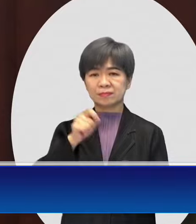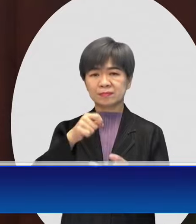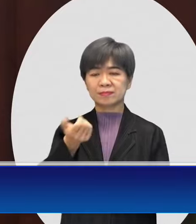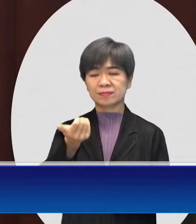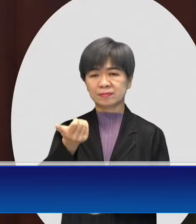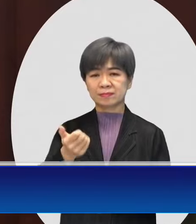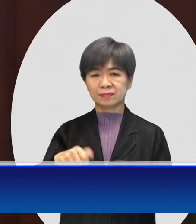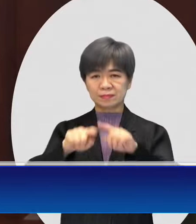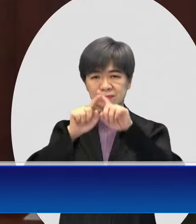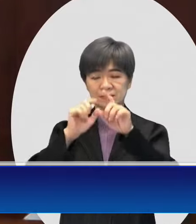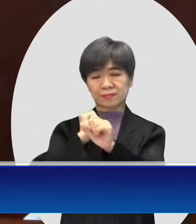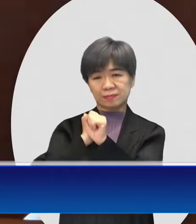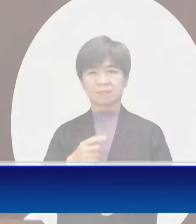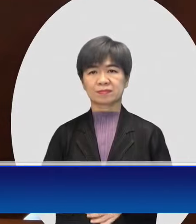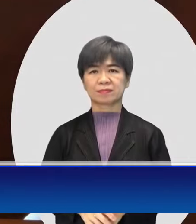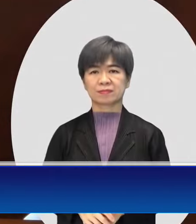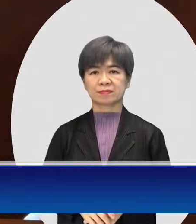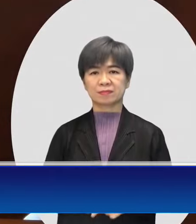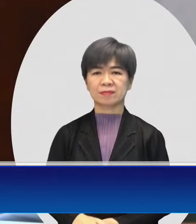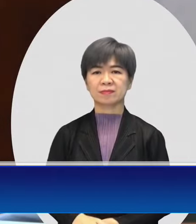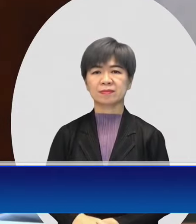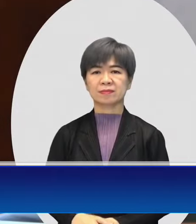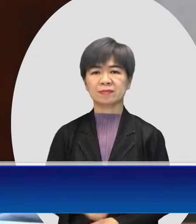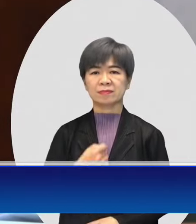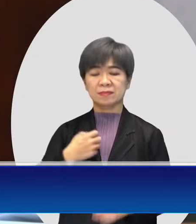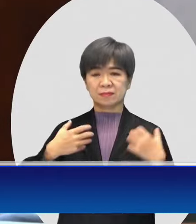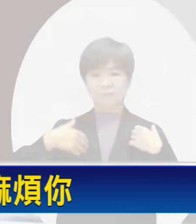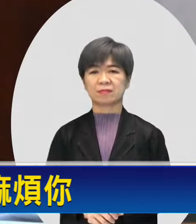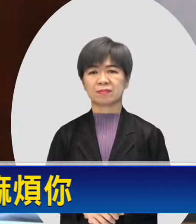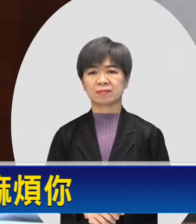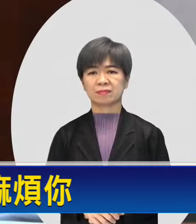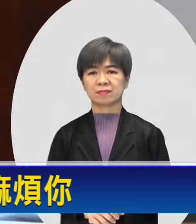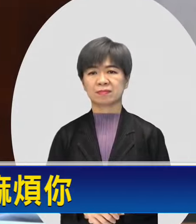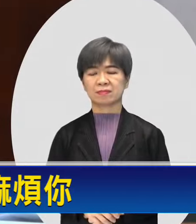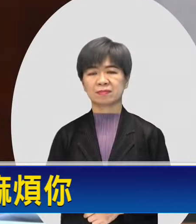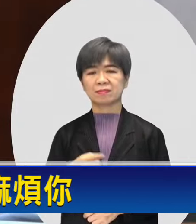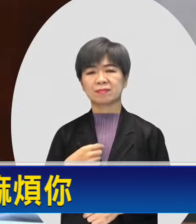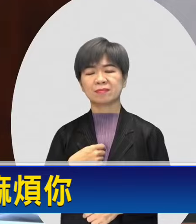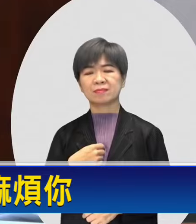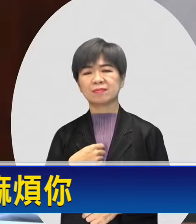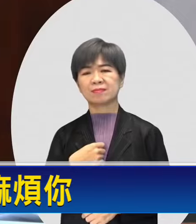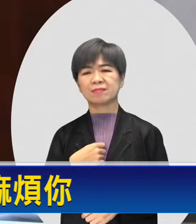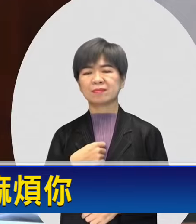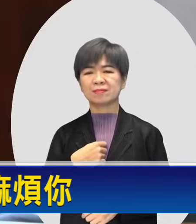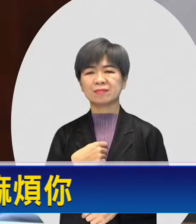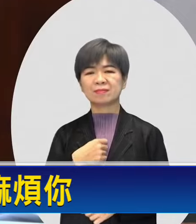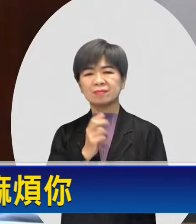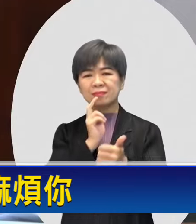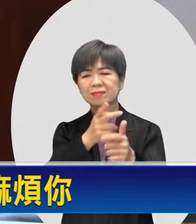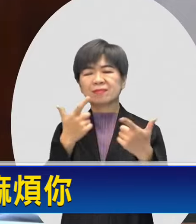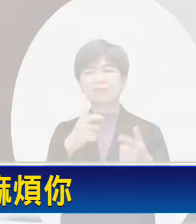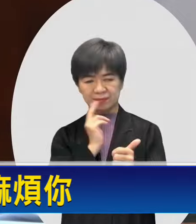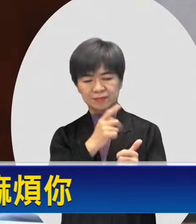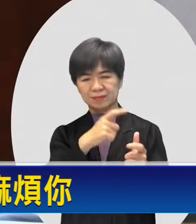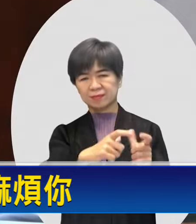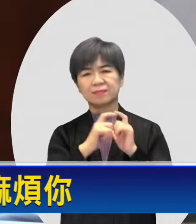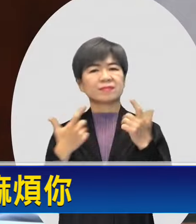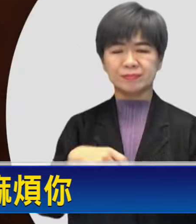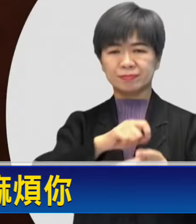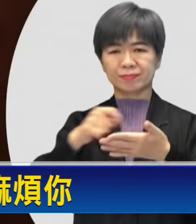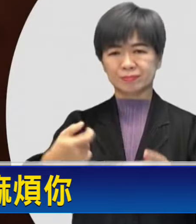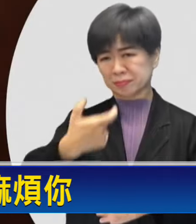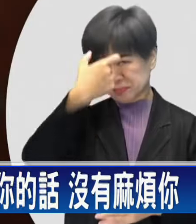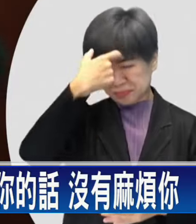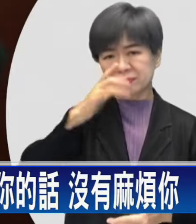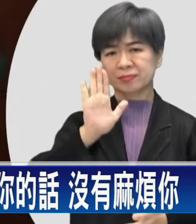张大法官有提到这个董宝成，我可以发言。 回头我并没有扣印你，我只是引用您的意见，没有麻烦